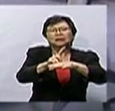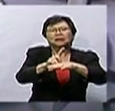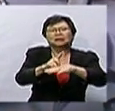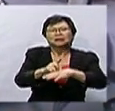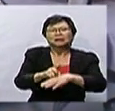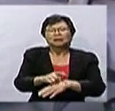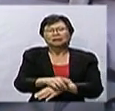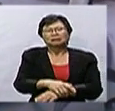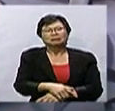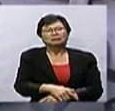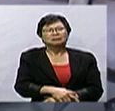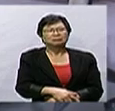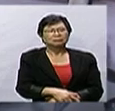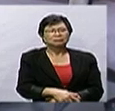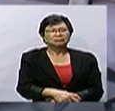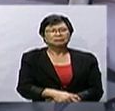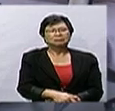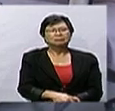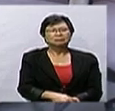interlocutory.